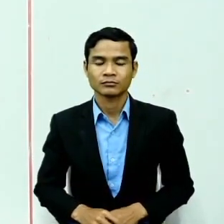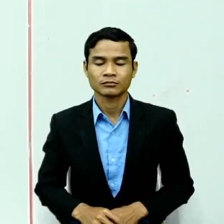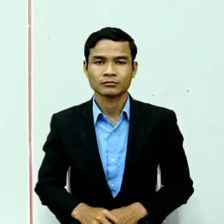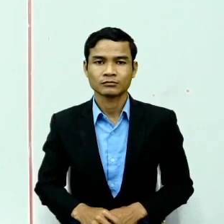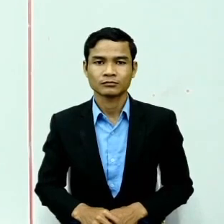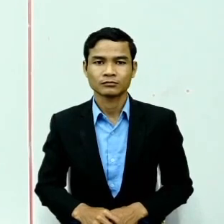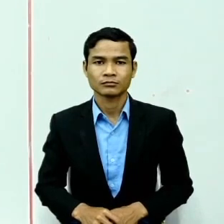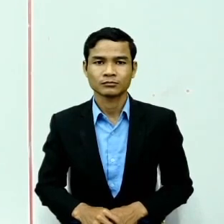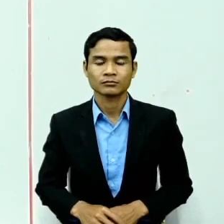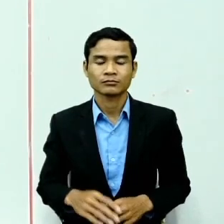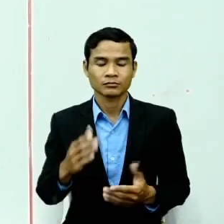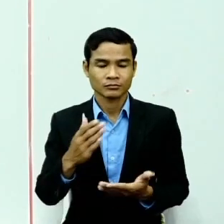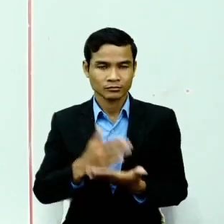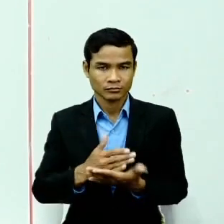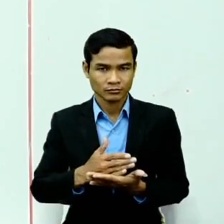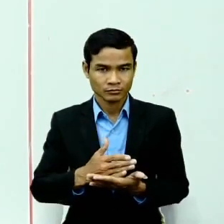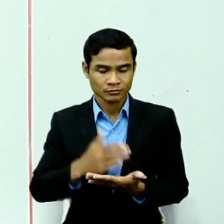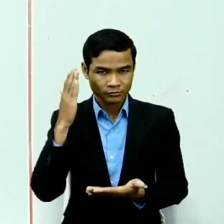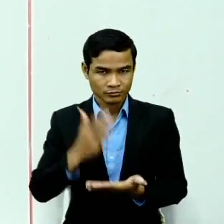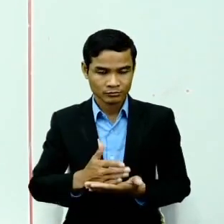cơm chặn